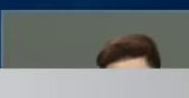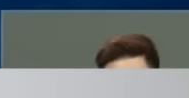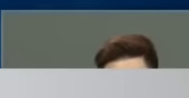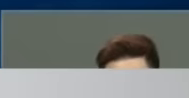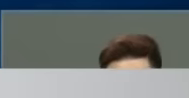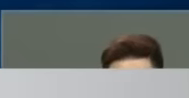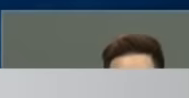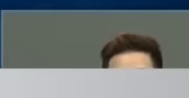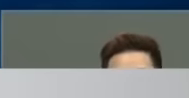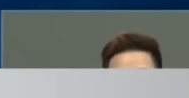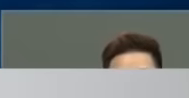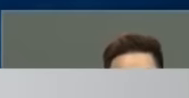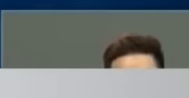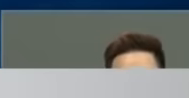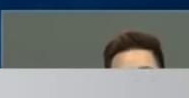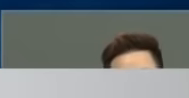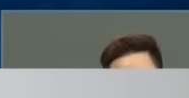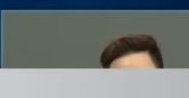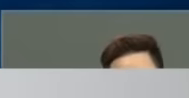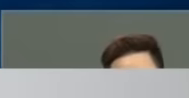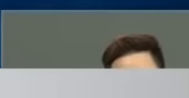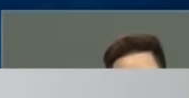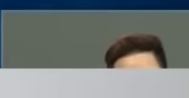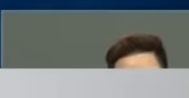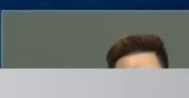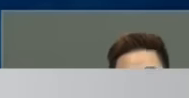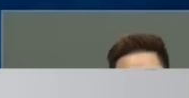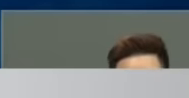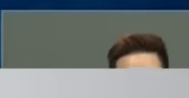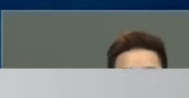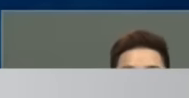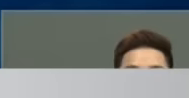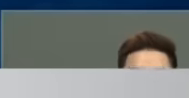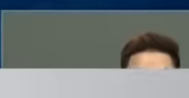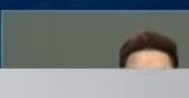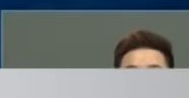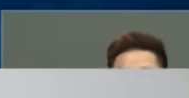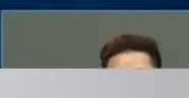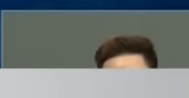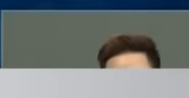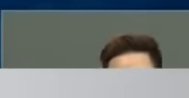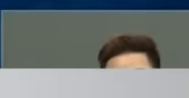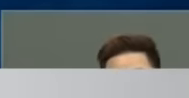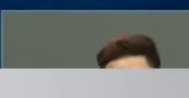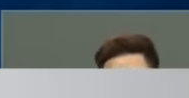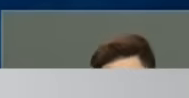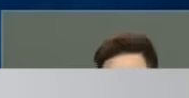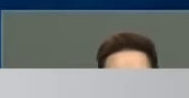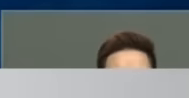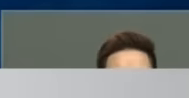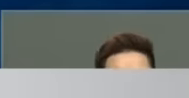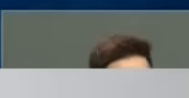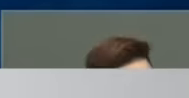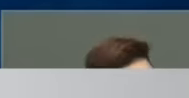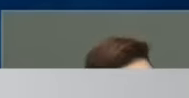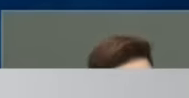23,557 คนผู้เสียชีวิตยังคงเท่าเดิมที่79คนนะครับและยังคงพบพื้นที่การระบาดใน63จังหวัดทั่วประเทศแต่ประ